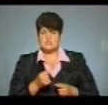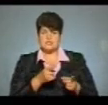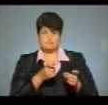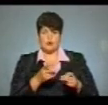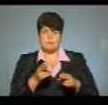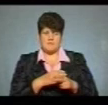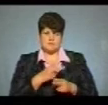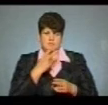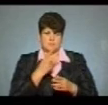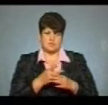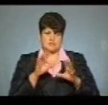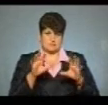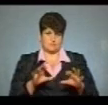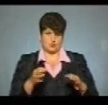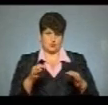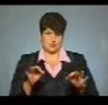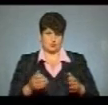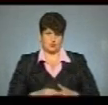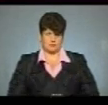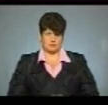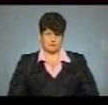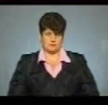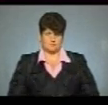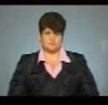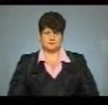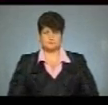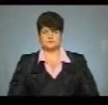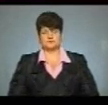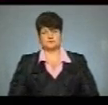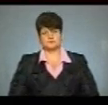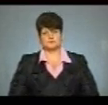без передбаченого законодавством дозволу.